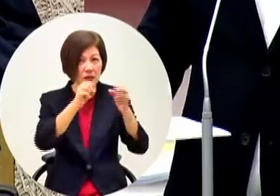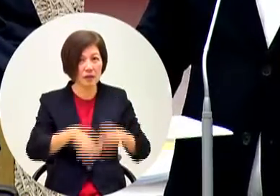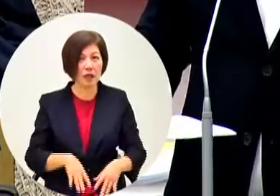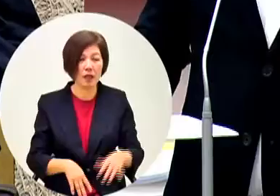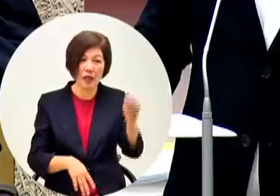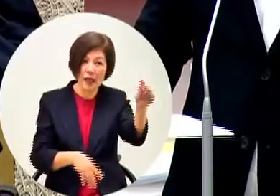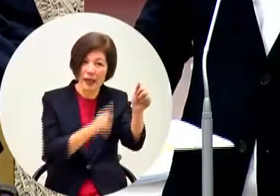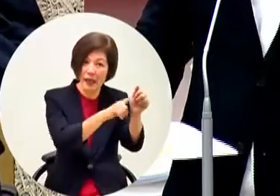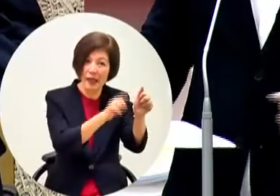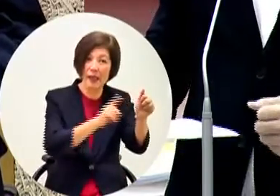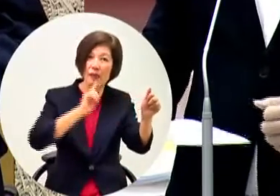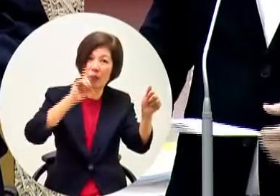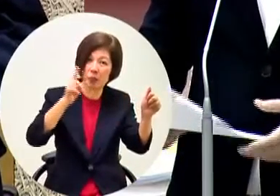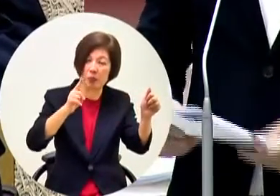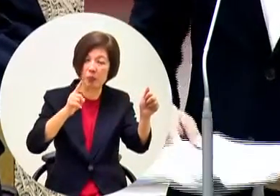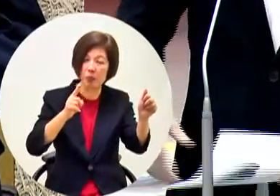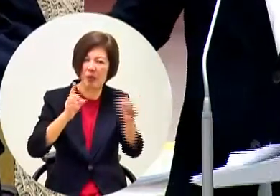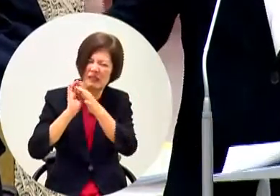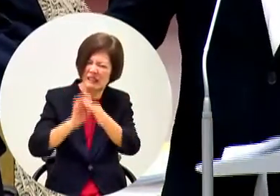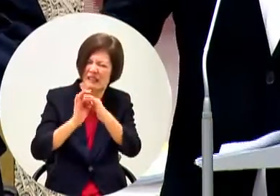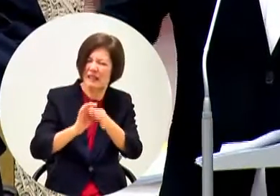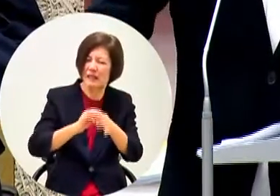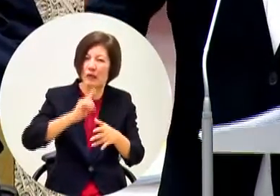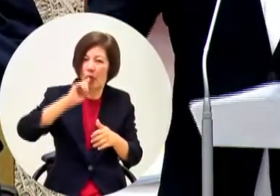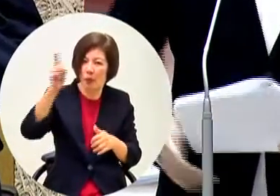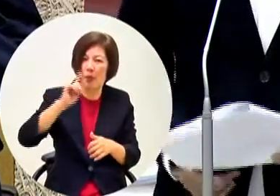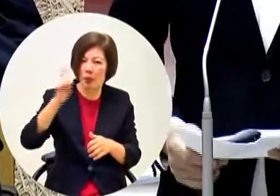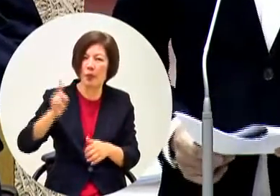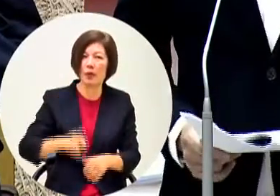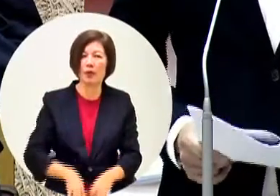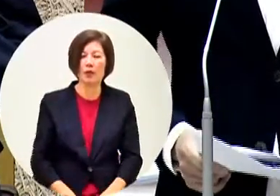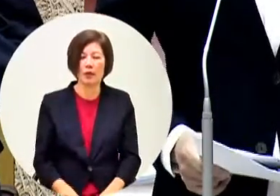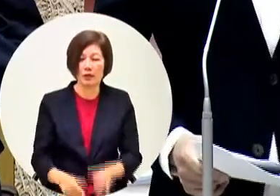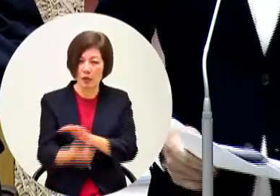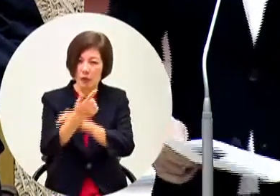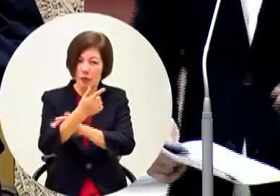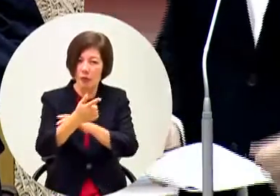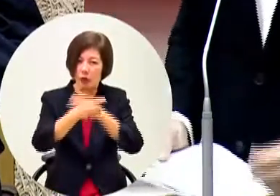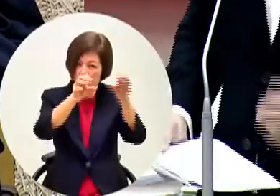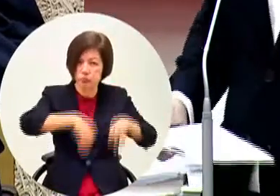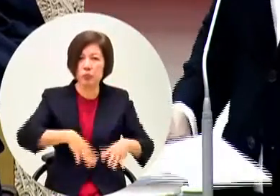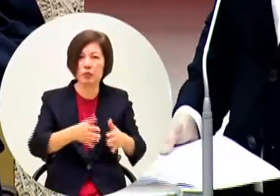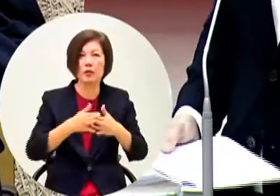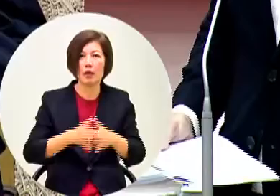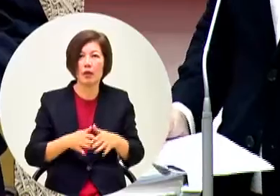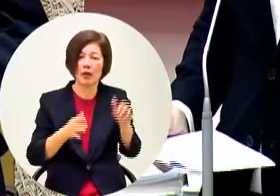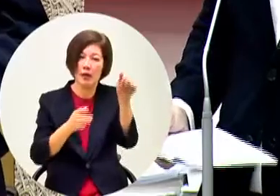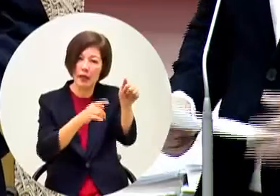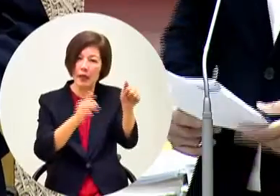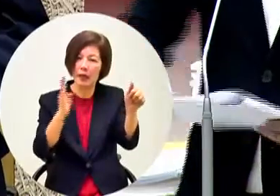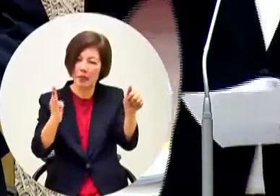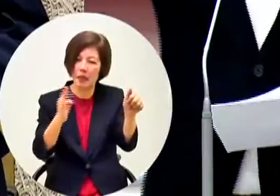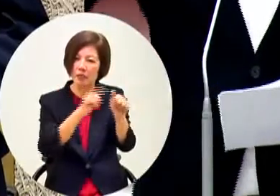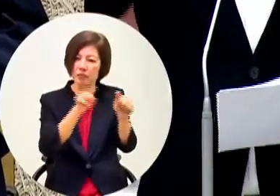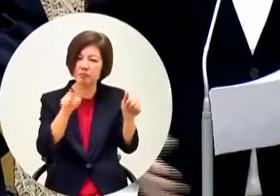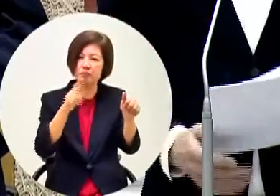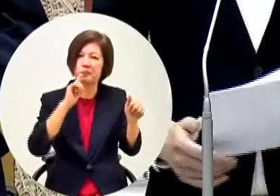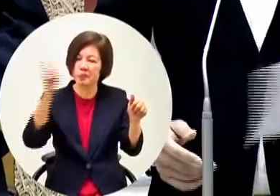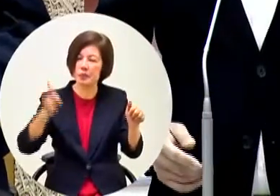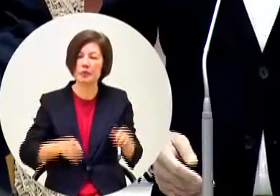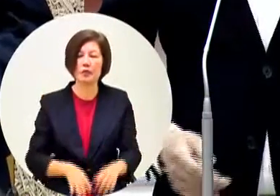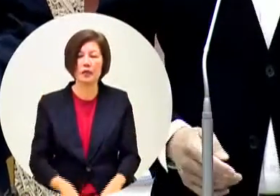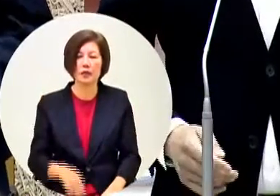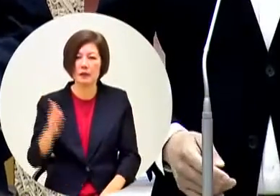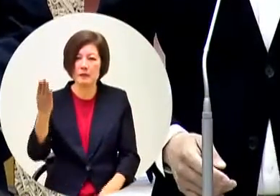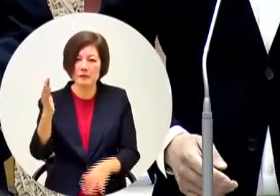举，一直不断检举，就会变成是说他可以快速通关。啊，假设 A 检举 B 被检举之后心有不甘，他跑去再